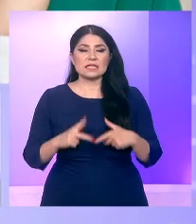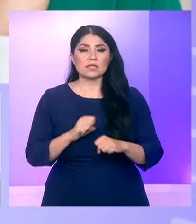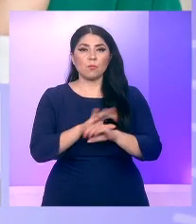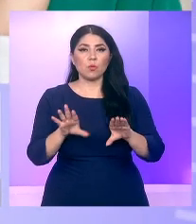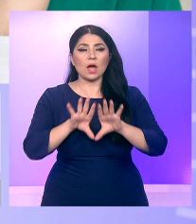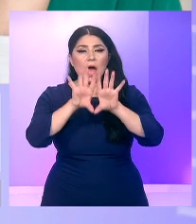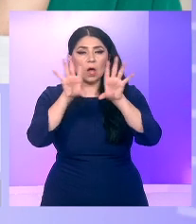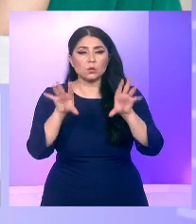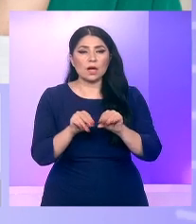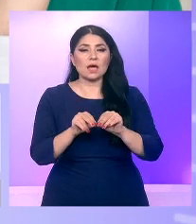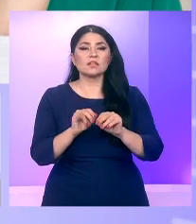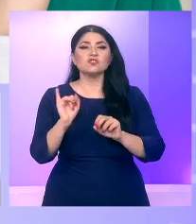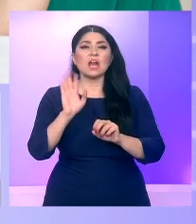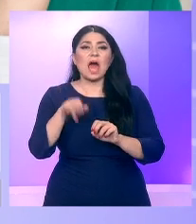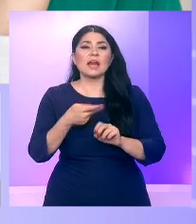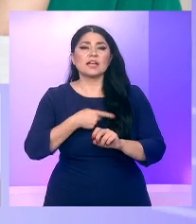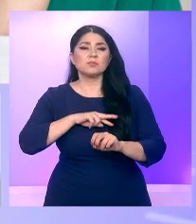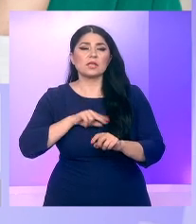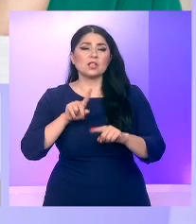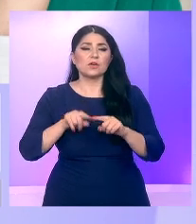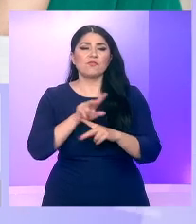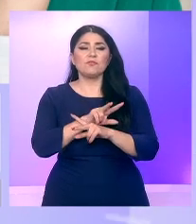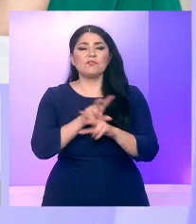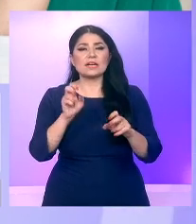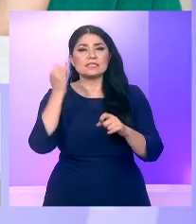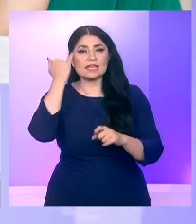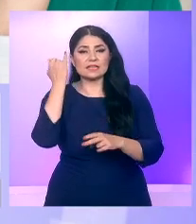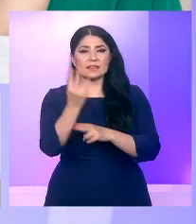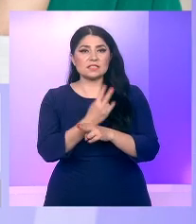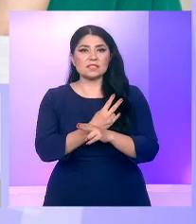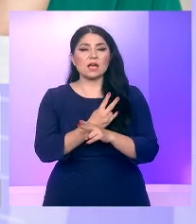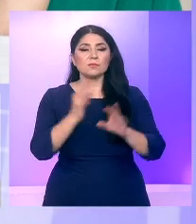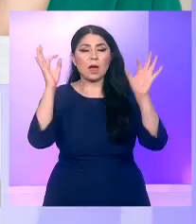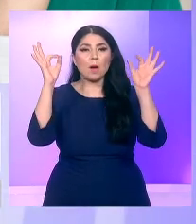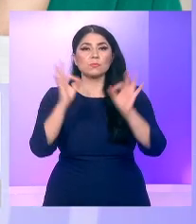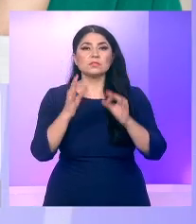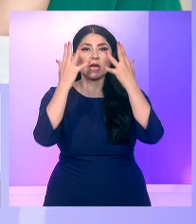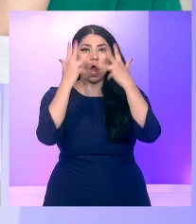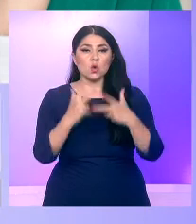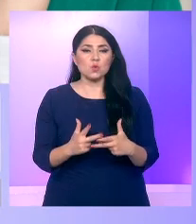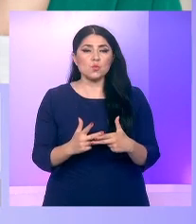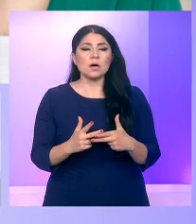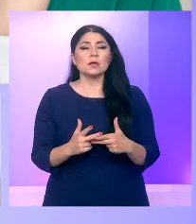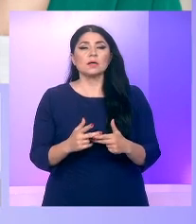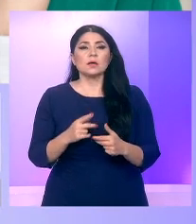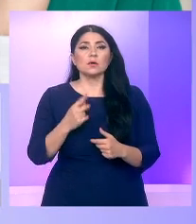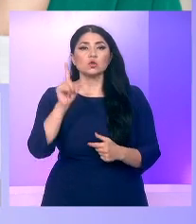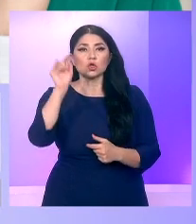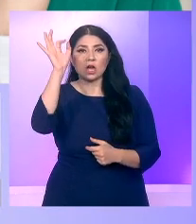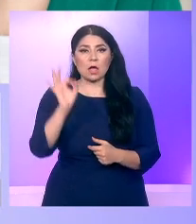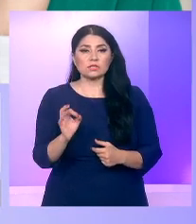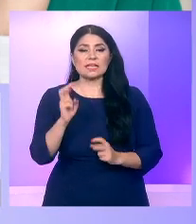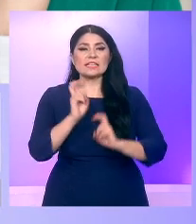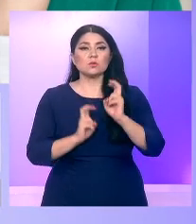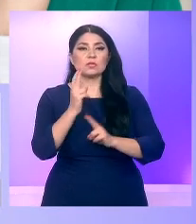comasarea instituțiilor cu rol similar, mai puțin secretar de stat cu aproximativ 20%, sau instituțiile